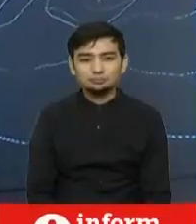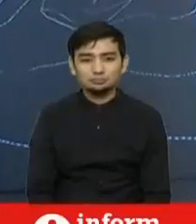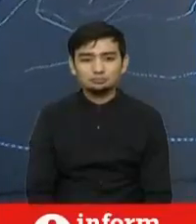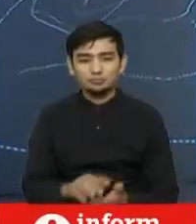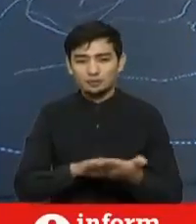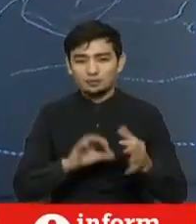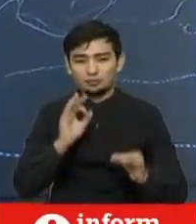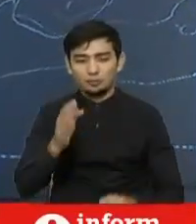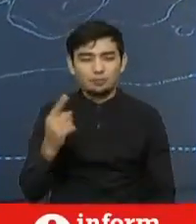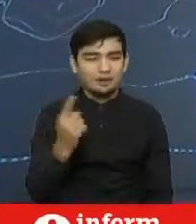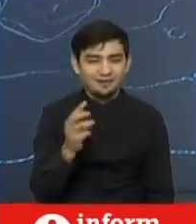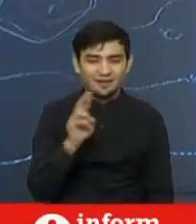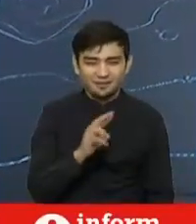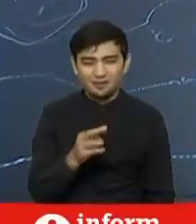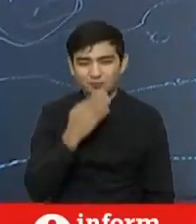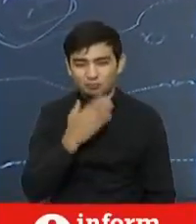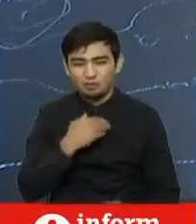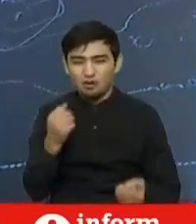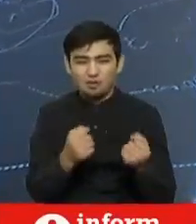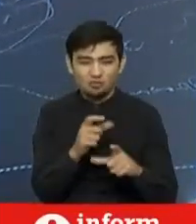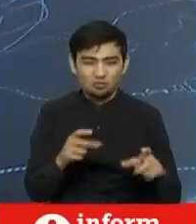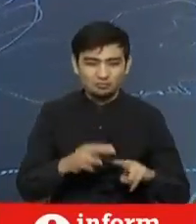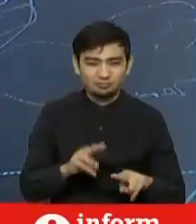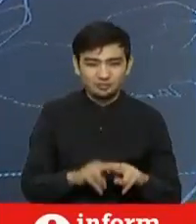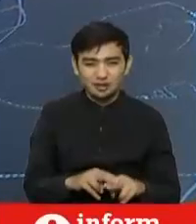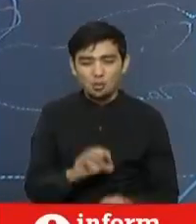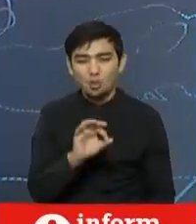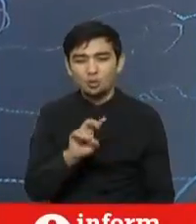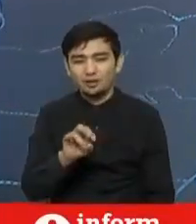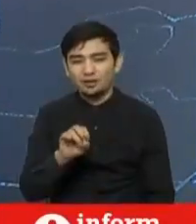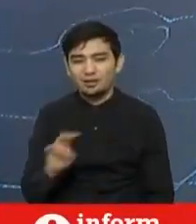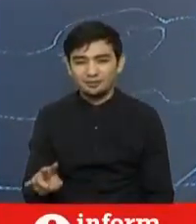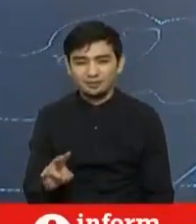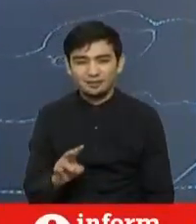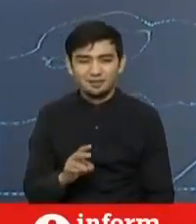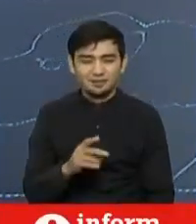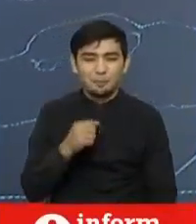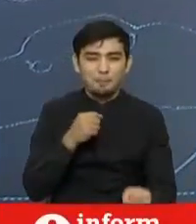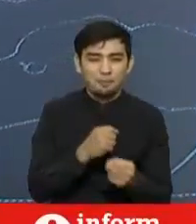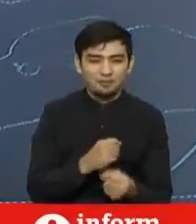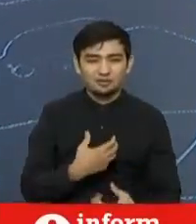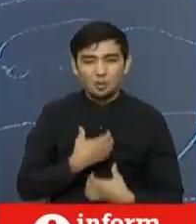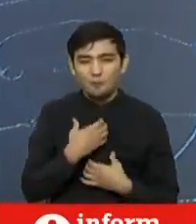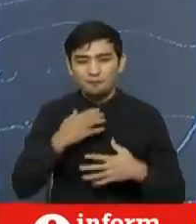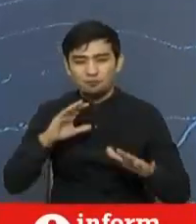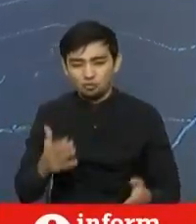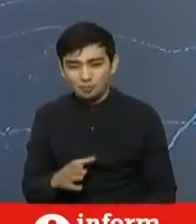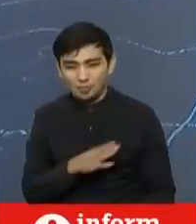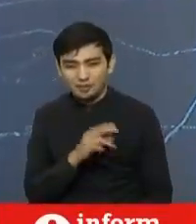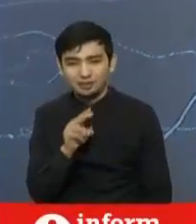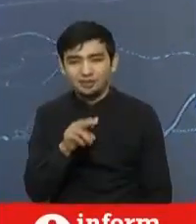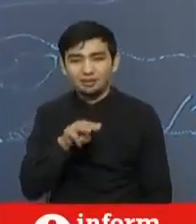Продолжаем выпуск. С 1 января автолюбителям стала доступна процедура онлайн урегулирования страховых случаев при